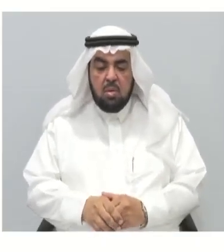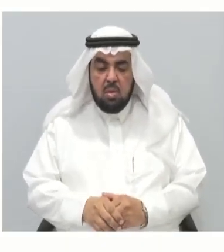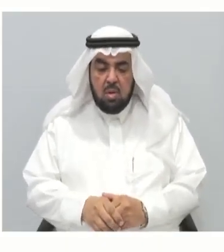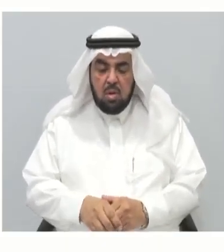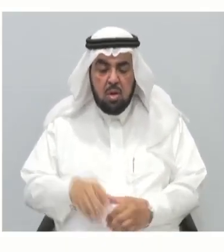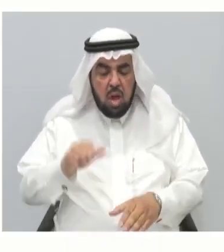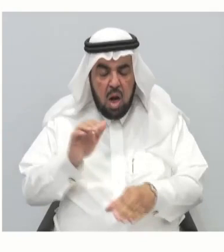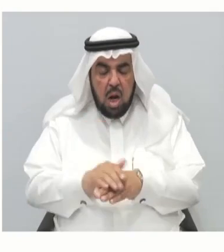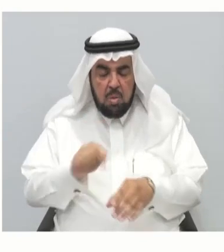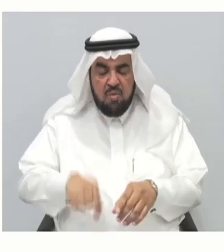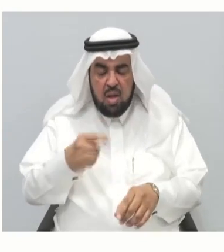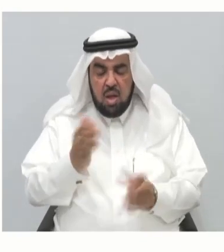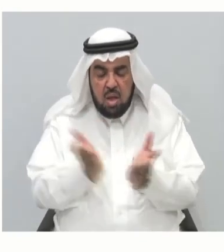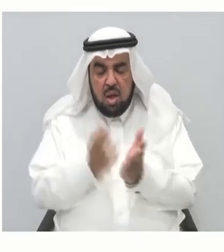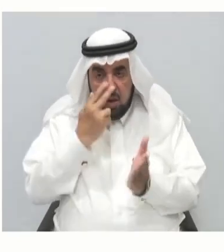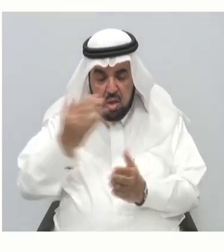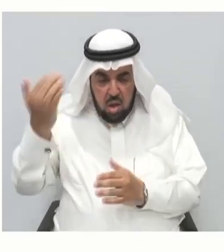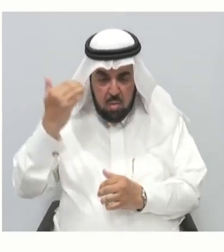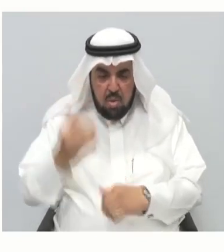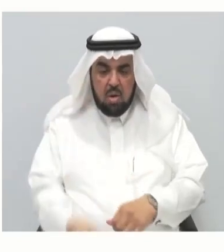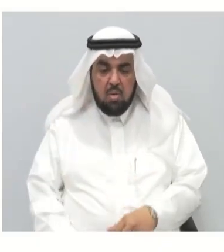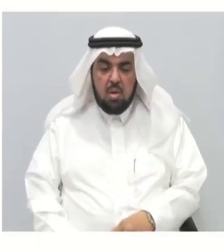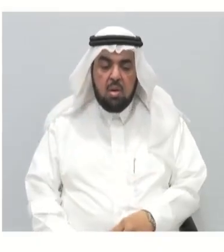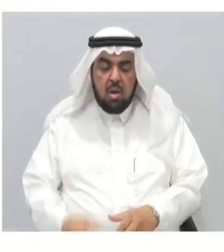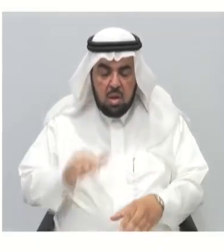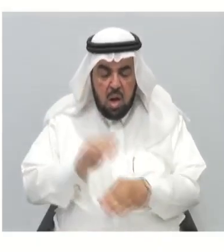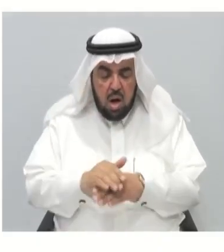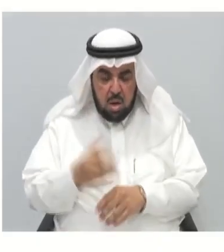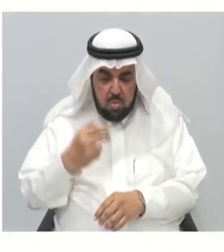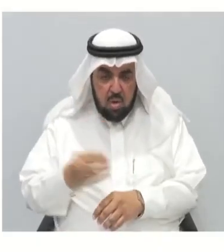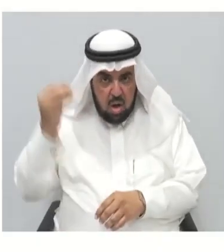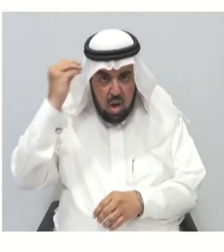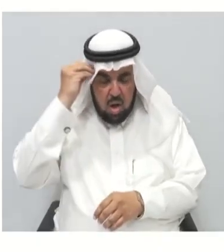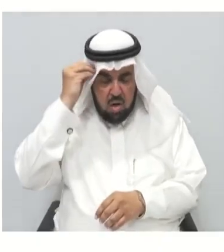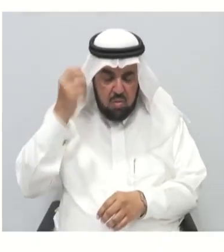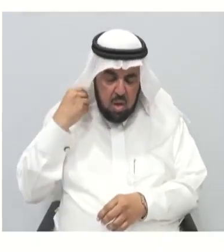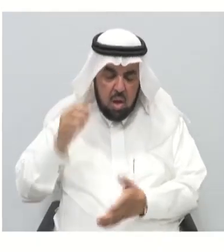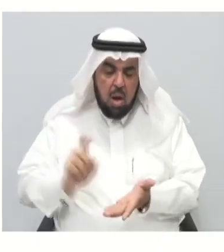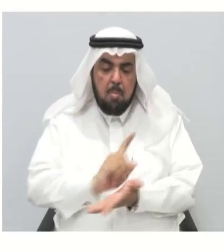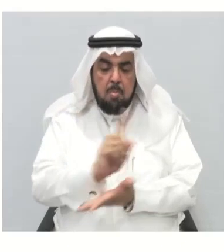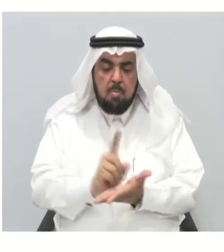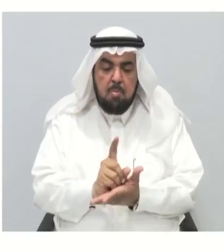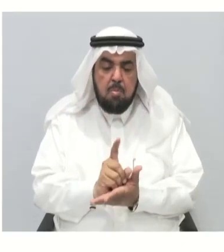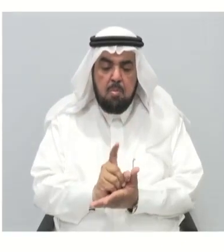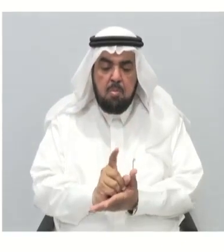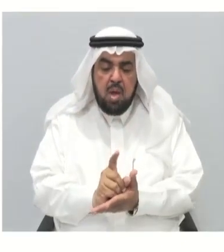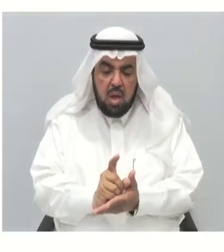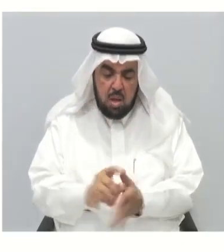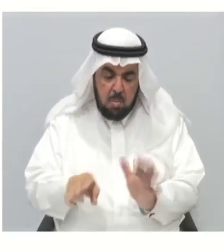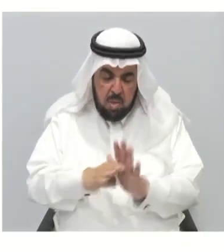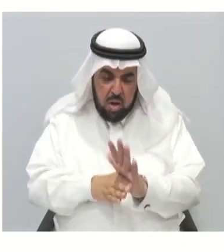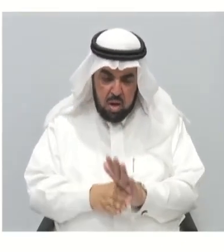ماذا تعلمنا في الدرس السابق تعلمنا في الدرس السابق وتعرفنا على بيئه الاوبن روبرتا لاب